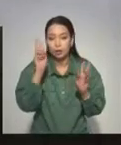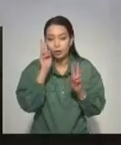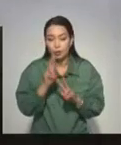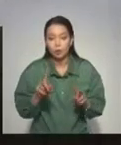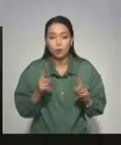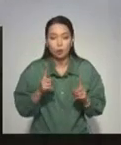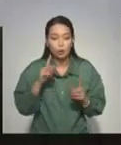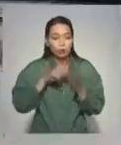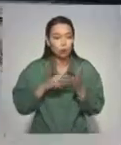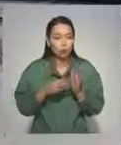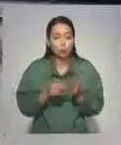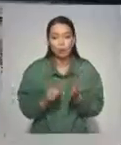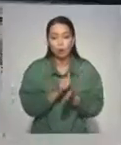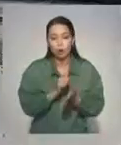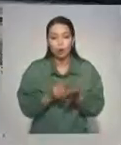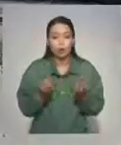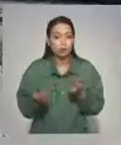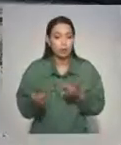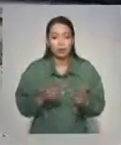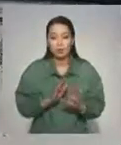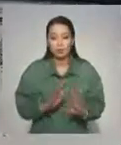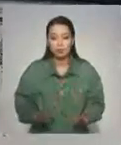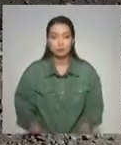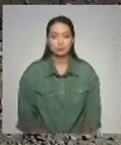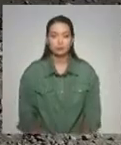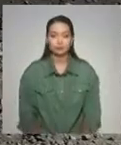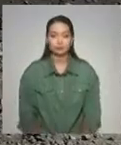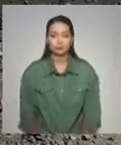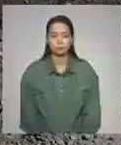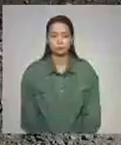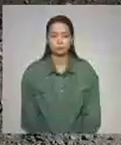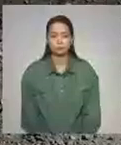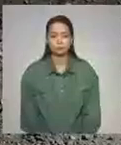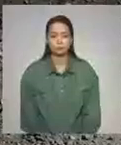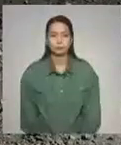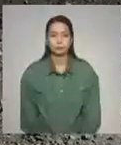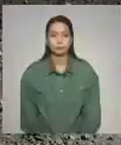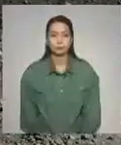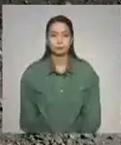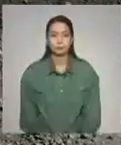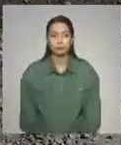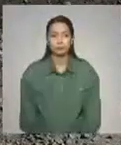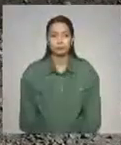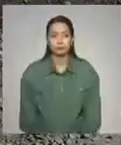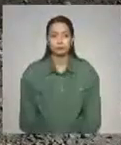себебі жобалық сметалық құжаттама әлі дайын емес. Абзал Құрманкин, Евгений Мутыл, Астана Таймс, Петропавл.